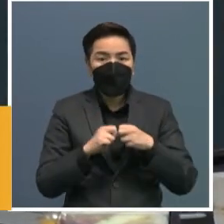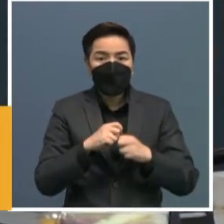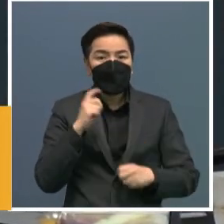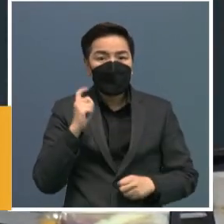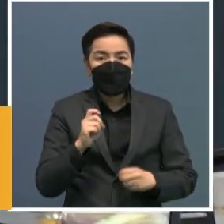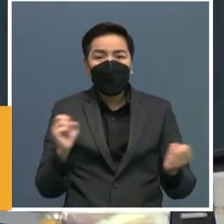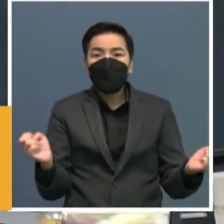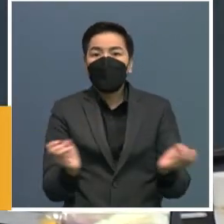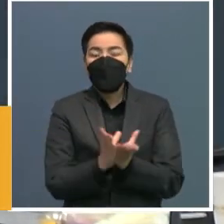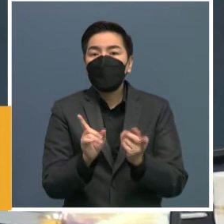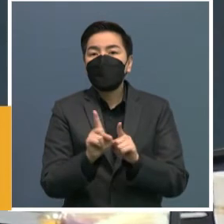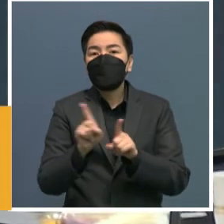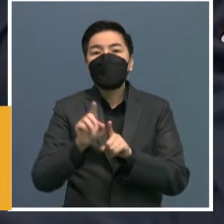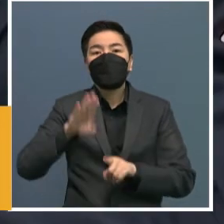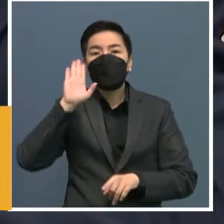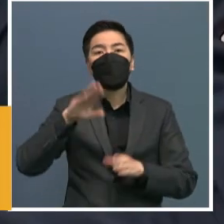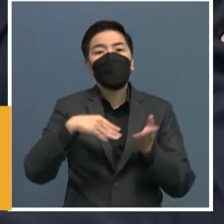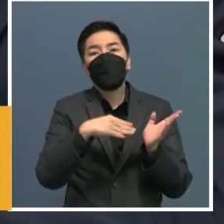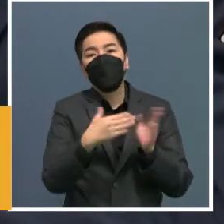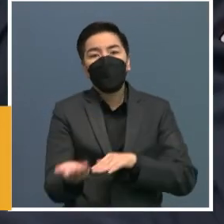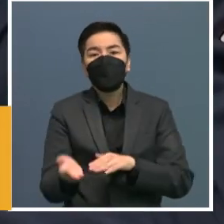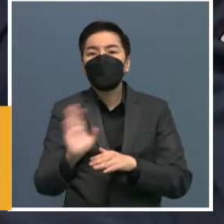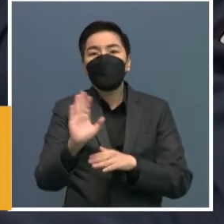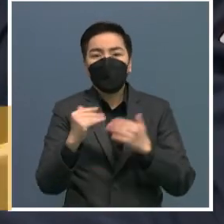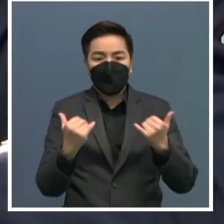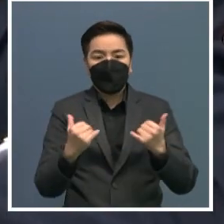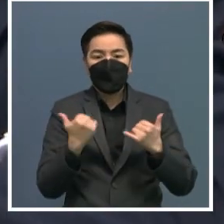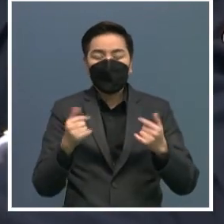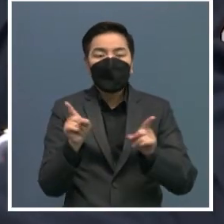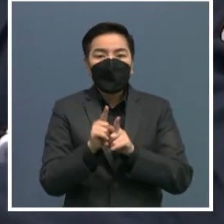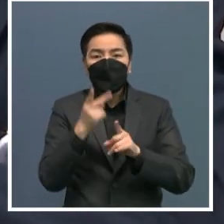เสียหายที่ถึงคันต้องเลิกกิจการหรือว่าล้มละลายค่ะแล้วก็เป็นการติดตาม